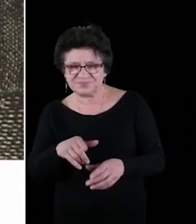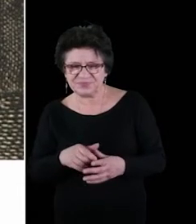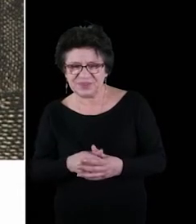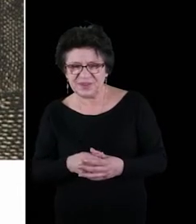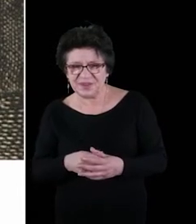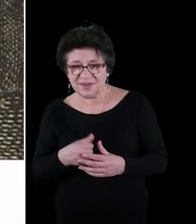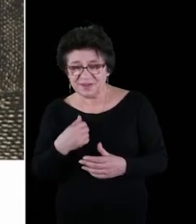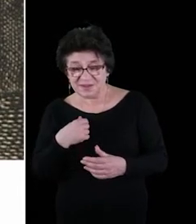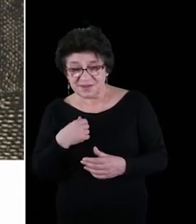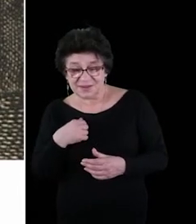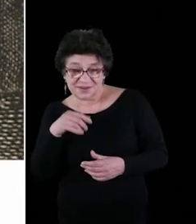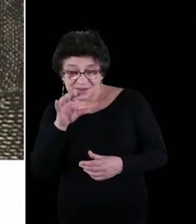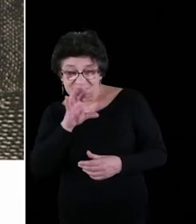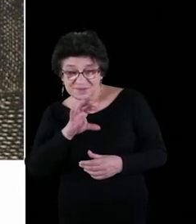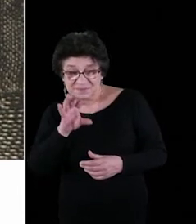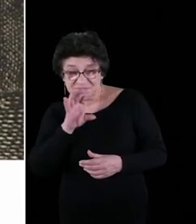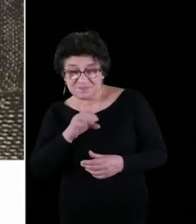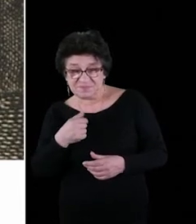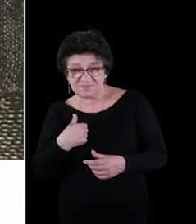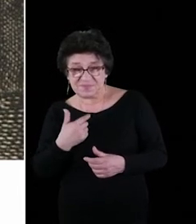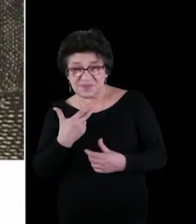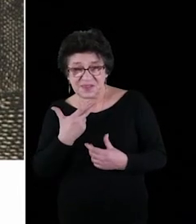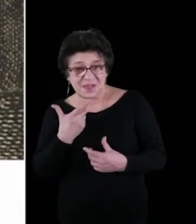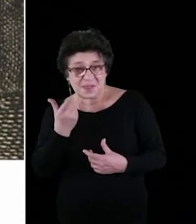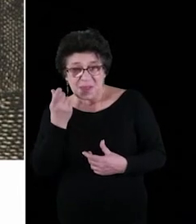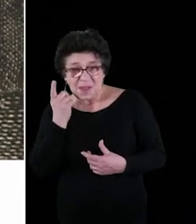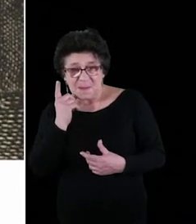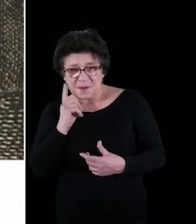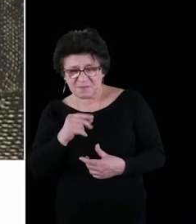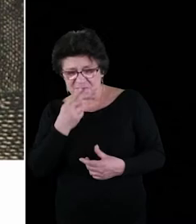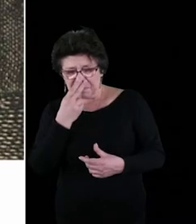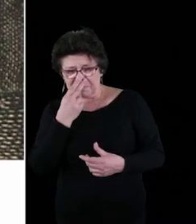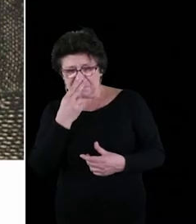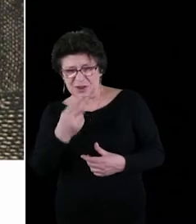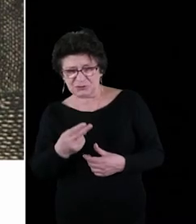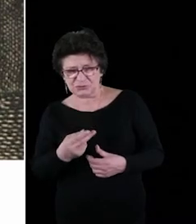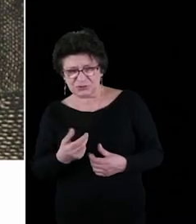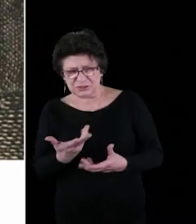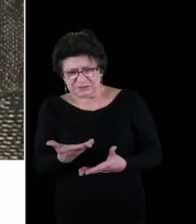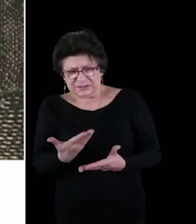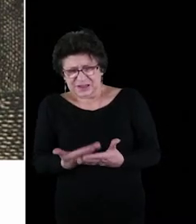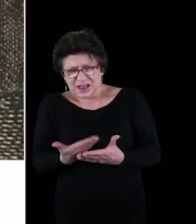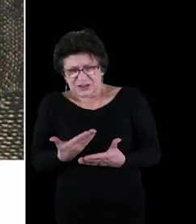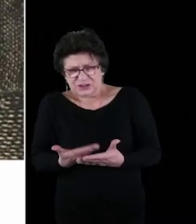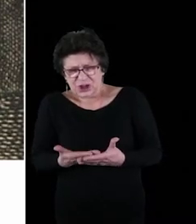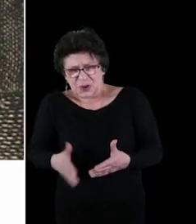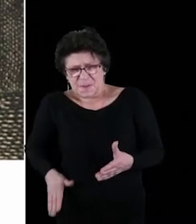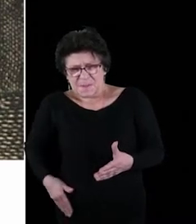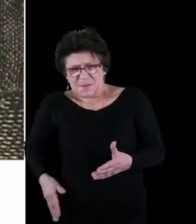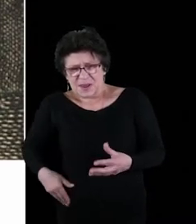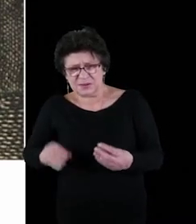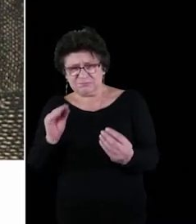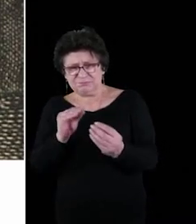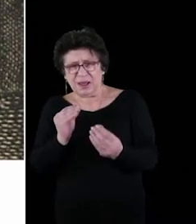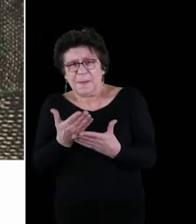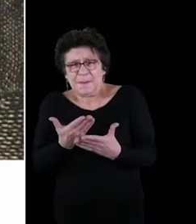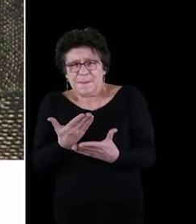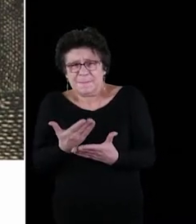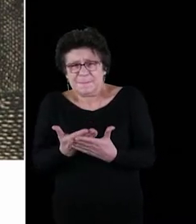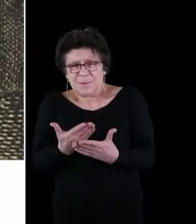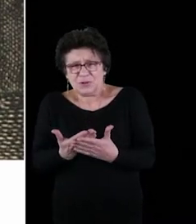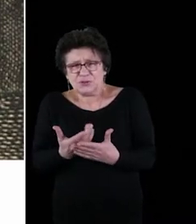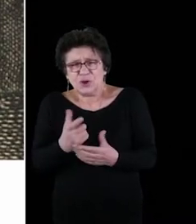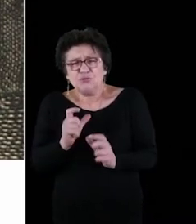zobaczyłam przygotowując się do tego pisania naprawdę nie mogłam się wyjść z podziwu O co tutaj chodzi i co to jest i co ten co